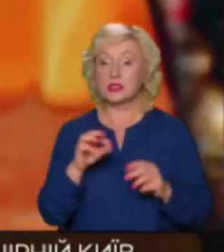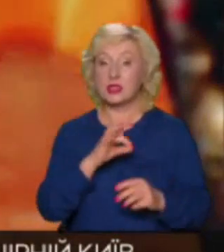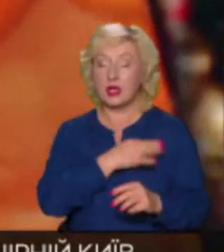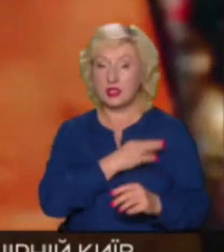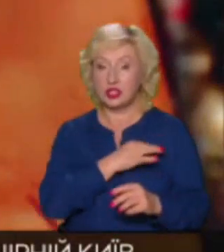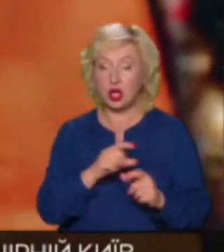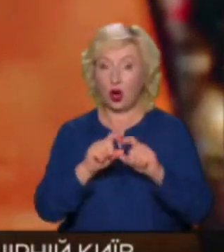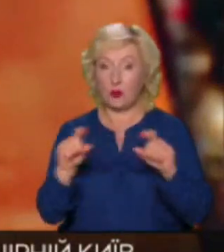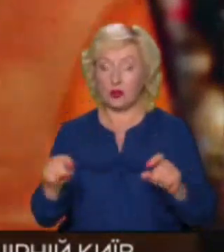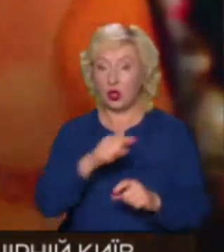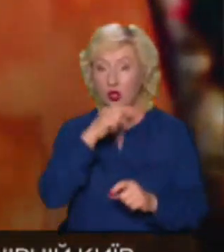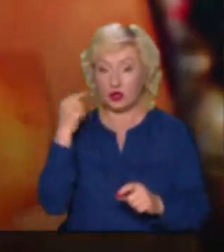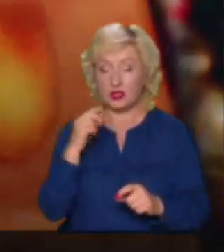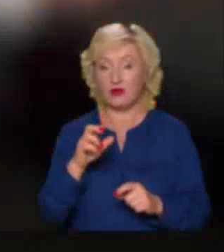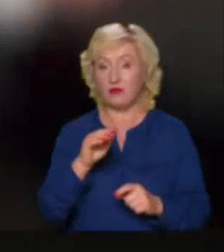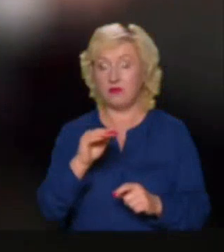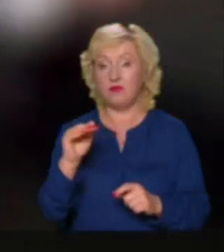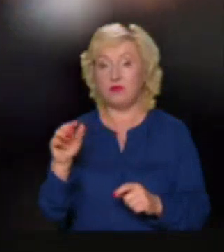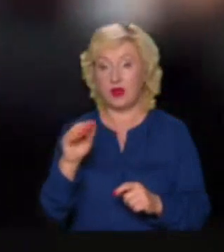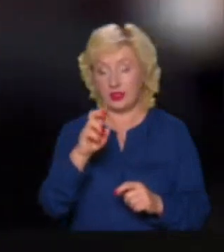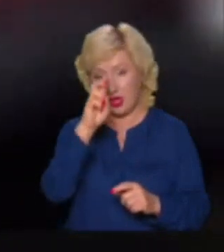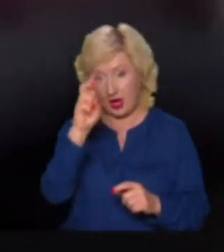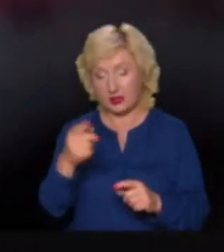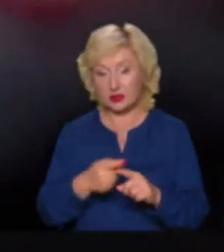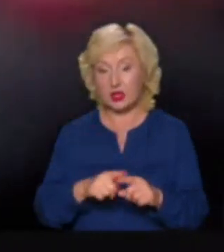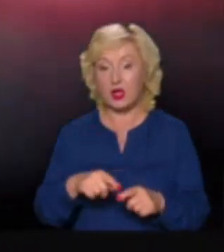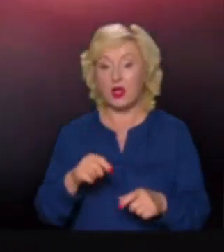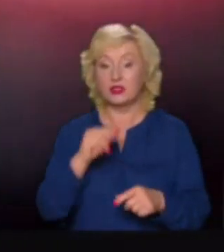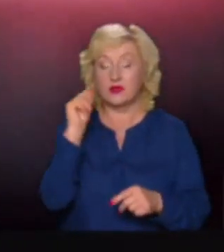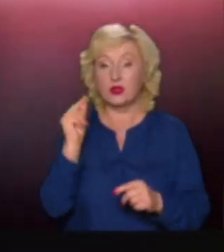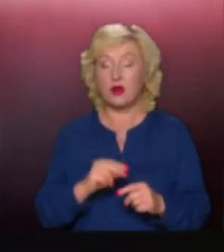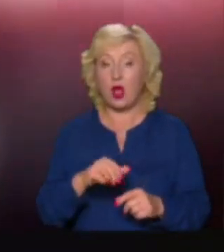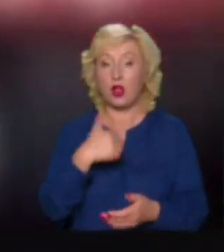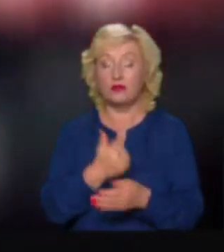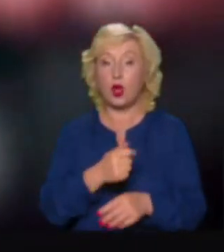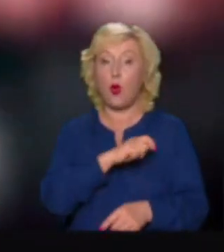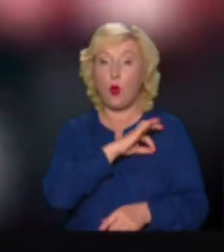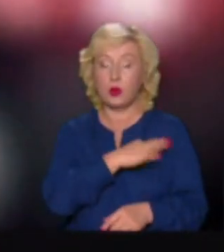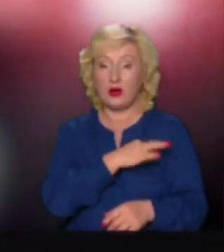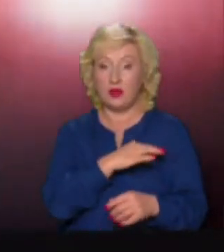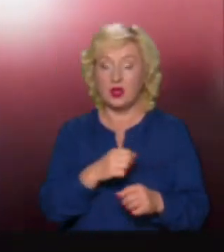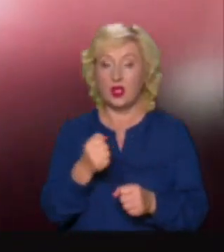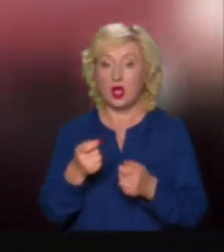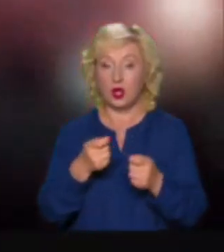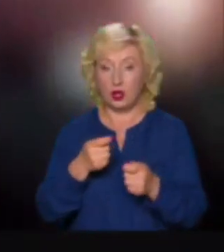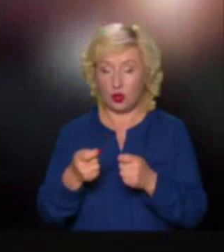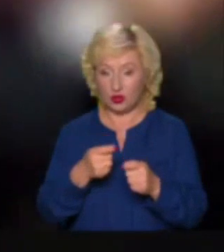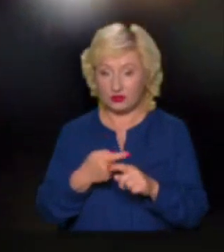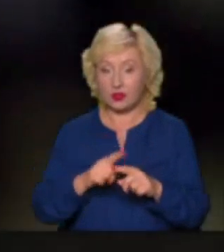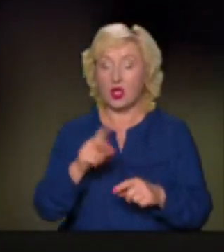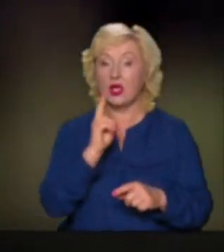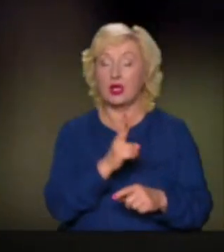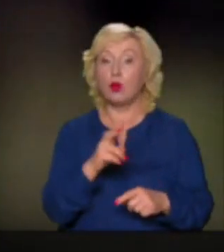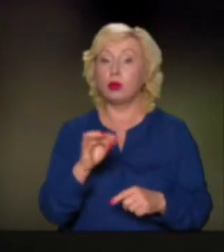Російської Федерації висунув заочні звинувачення у тероризмі начальнику головного управління розвідки Міністерства оборони України Кирилу Буданову і також